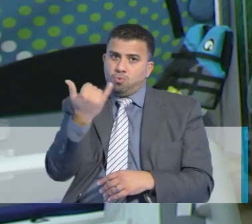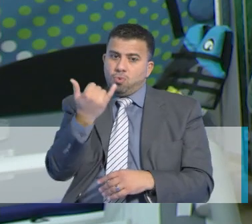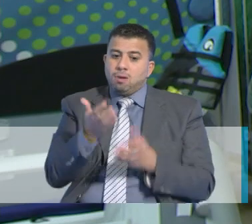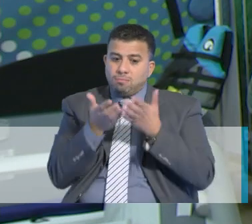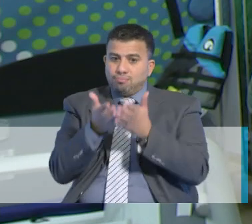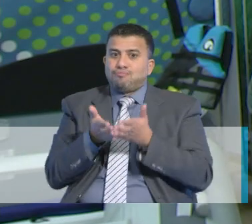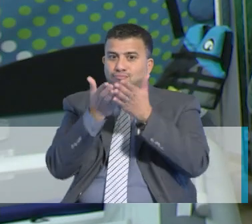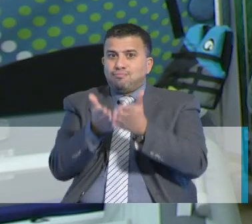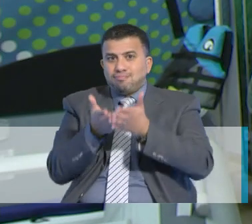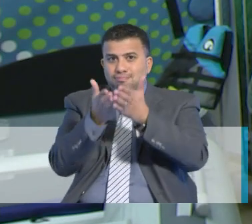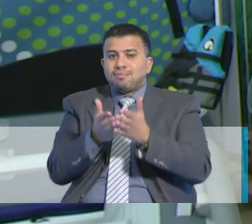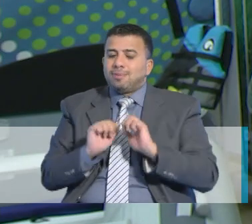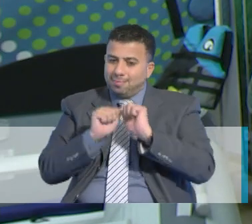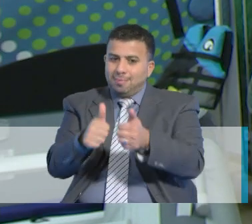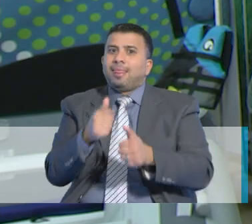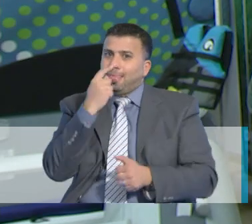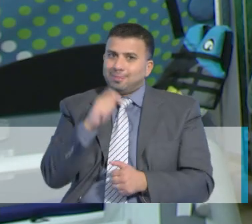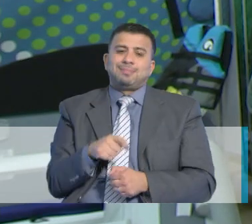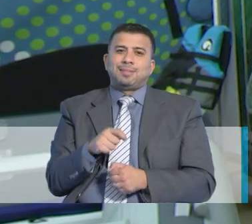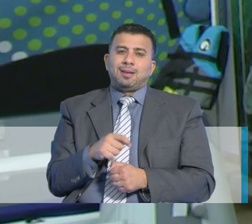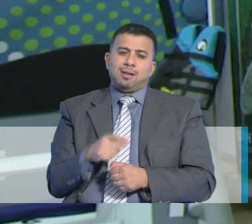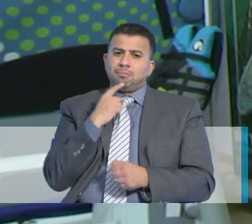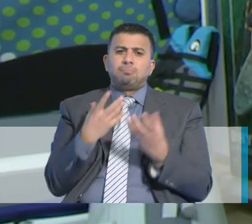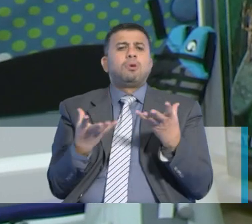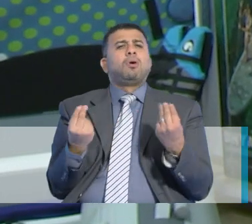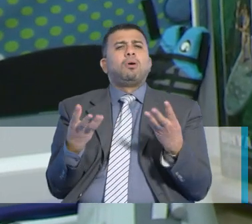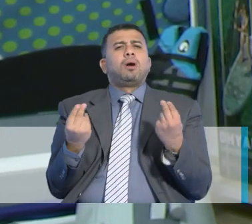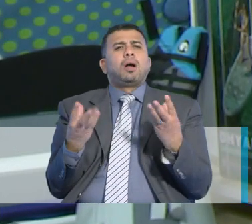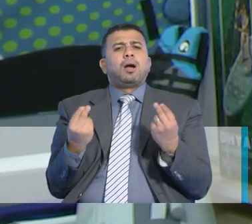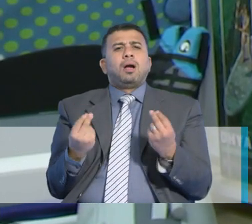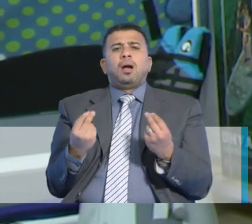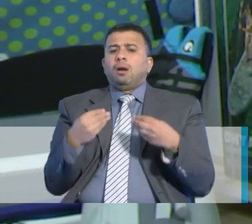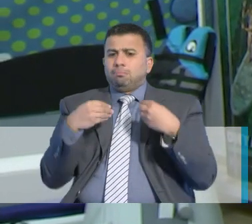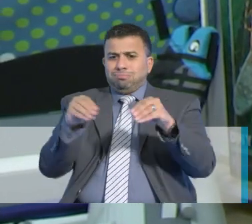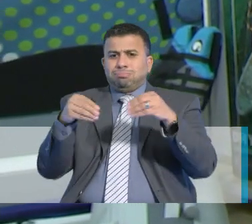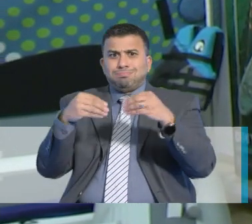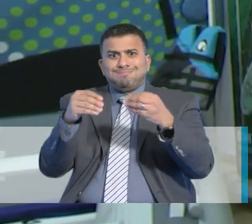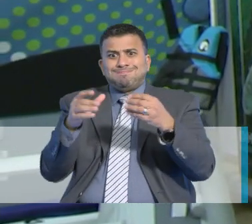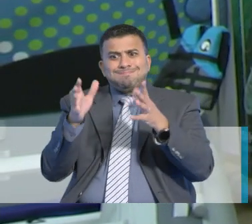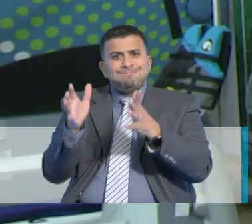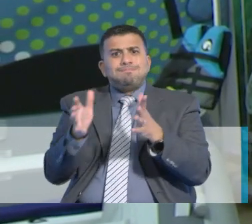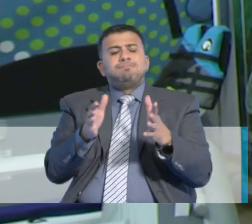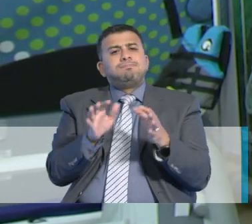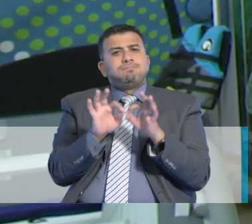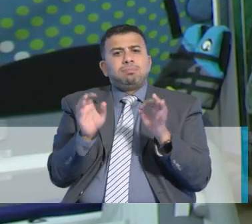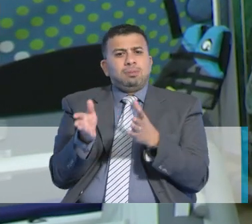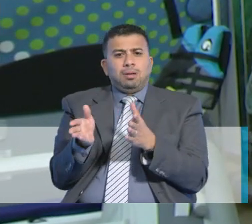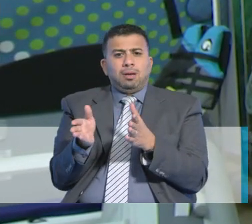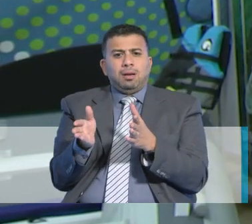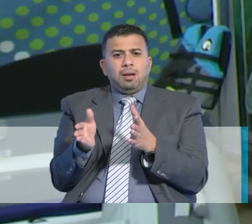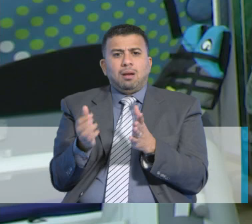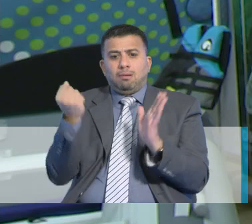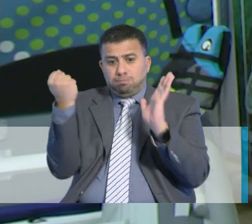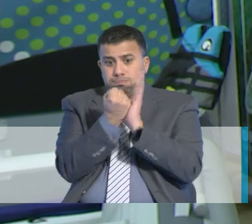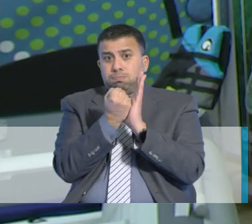لهذه المشاركات. احنا يمكن عندنا كثير من المنتجات اللي ماخذين عليها